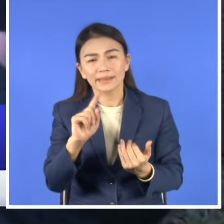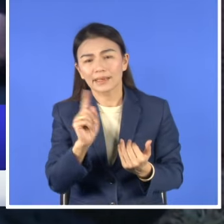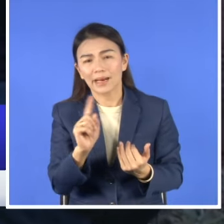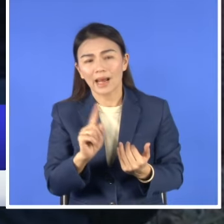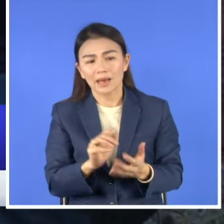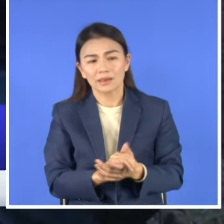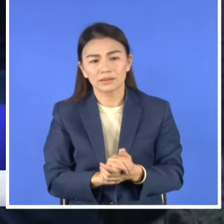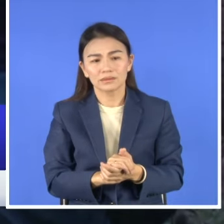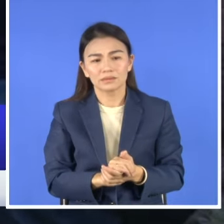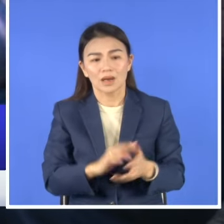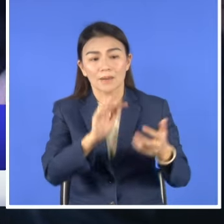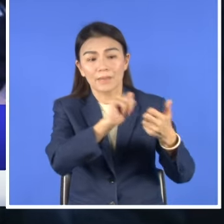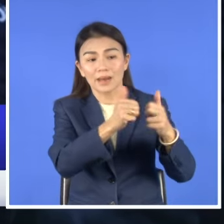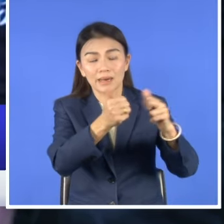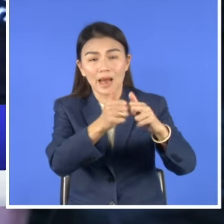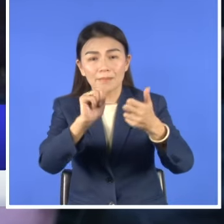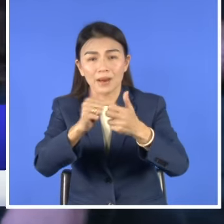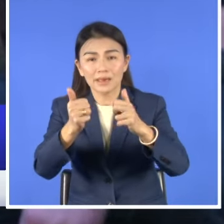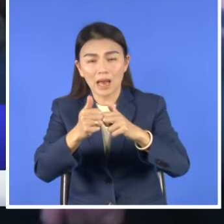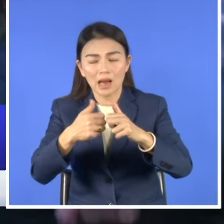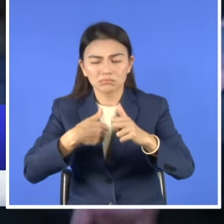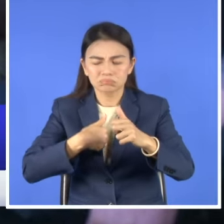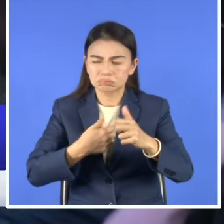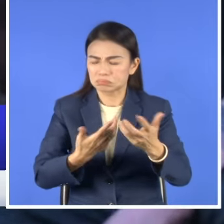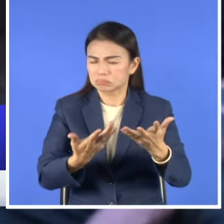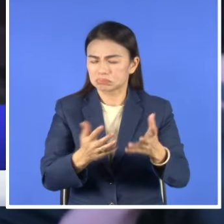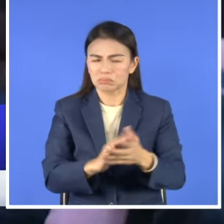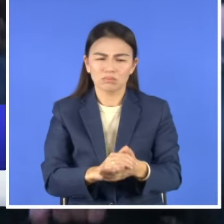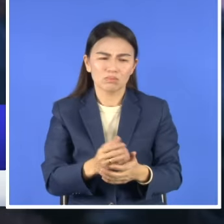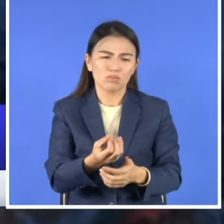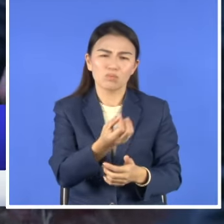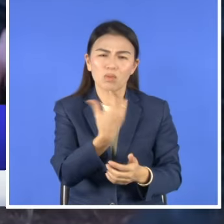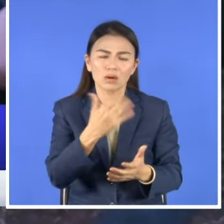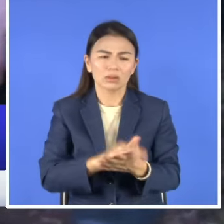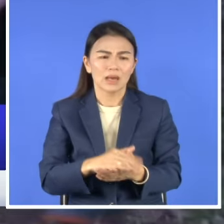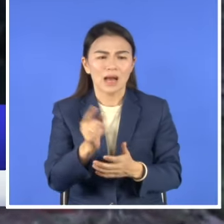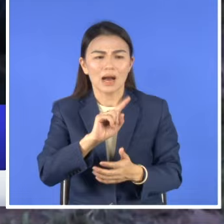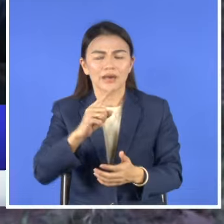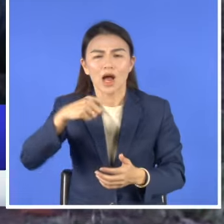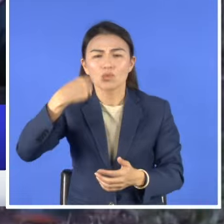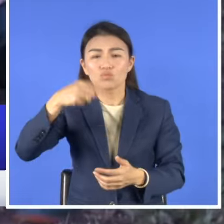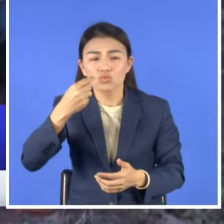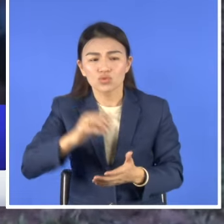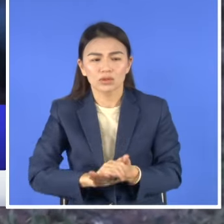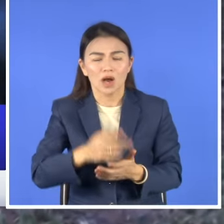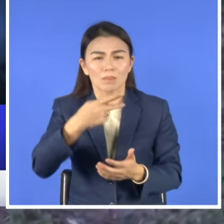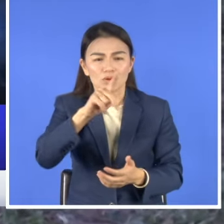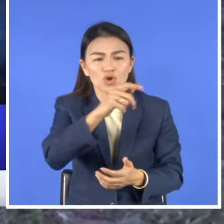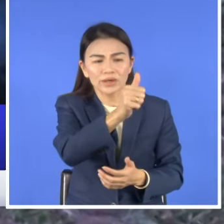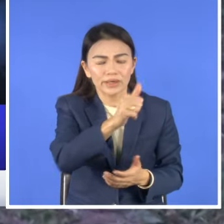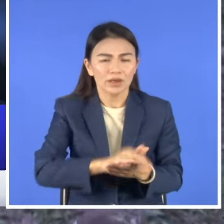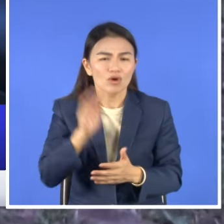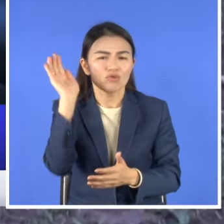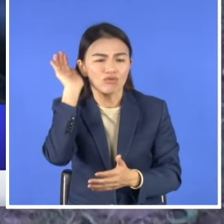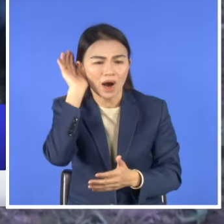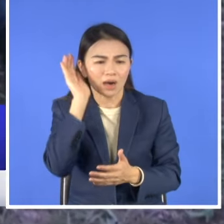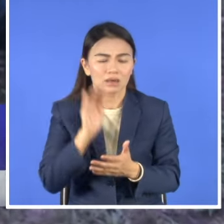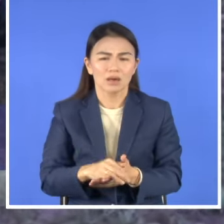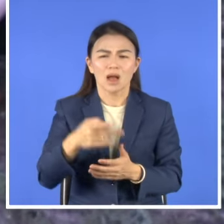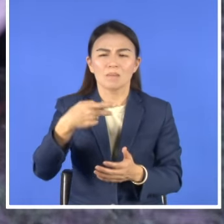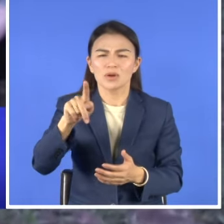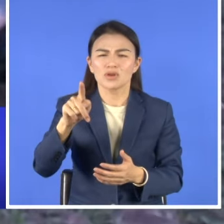เรื่องดราม่าก็พยายามจะบอกกับทุกคนนะครับว่าอันไหนที่พูดมาแล้วมีสาระจะรับฟังนะคะอันไหนที่ไม่มีสาระก็จะไม่